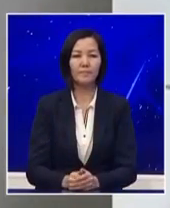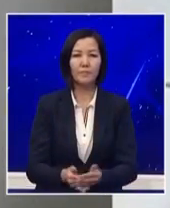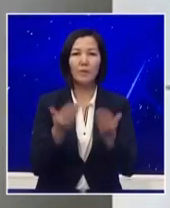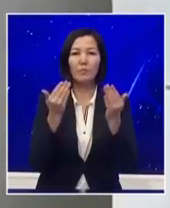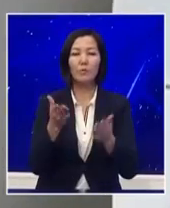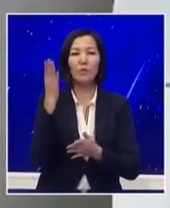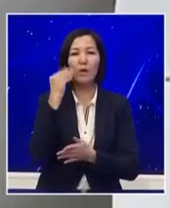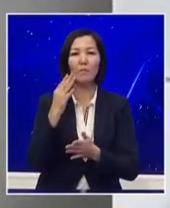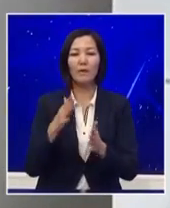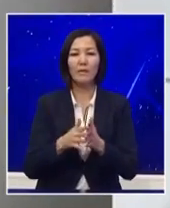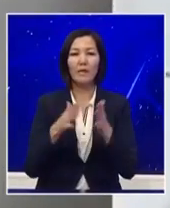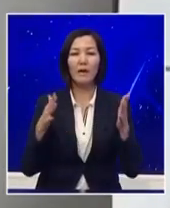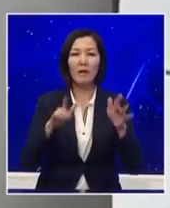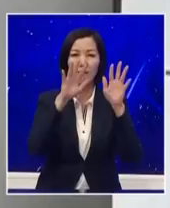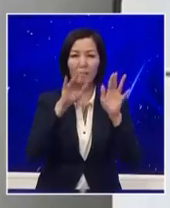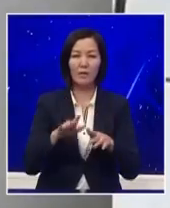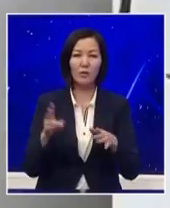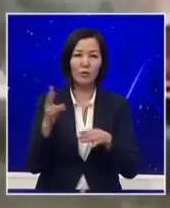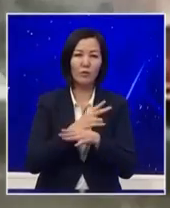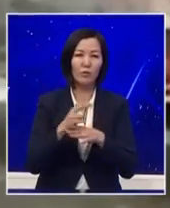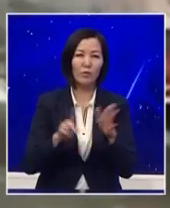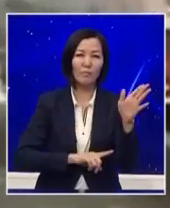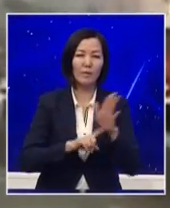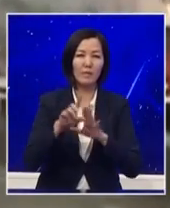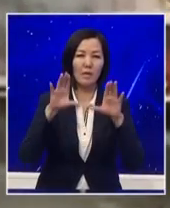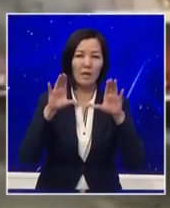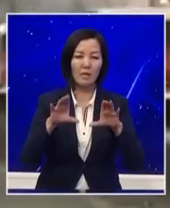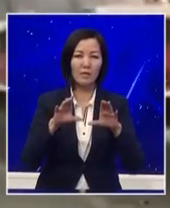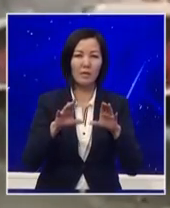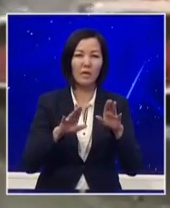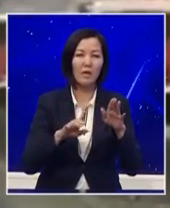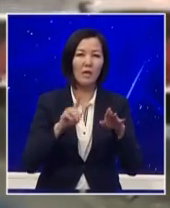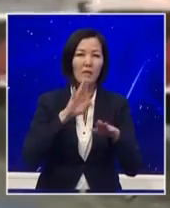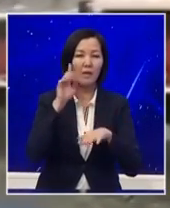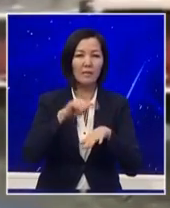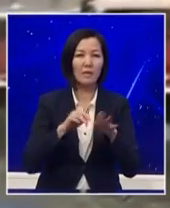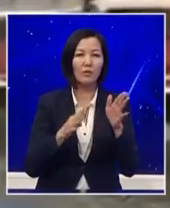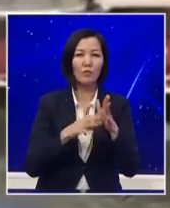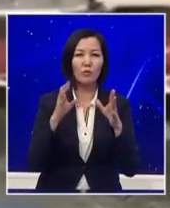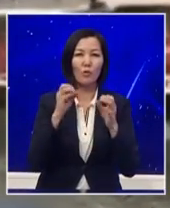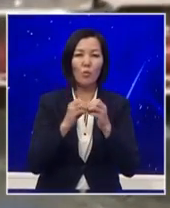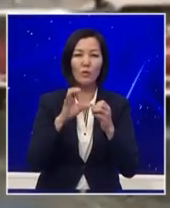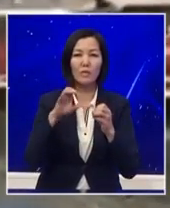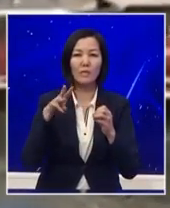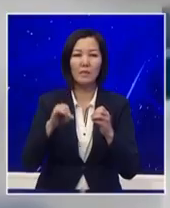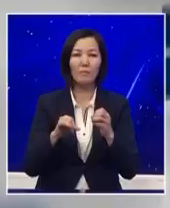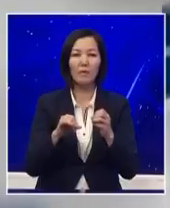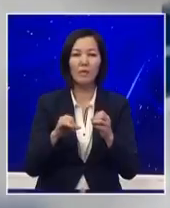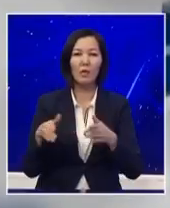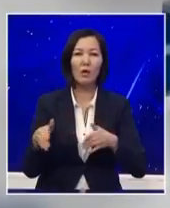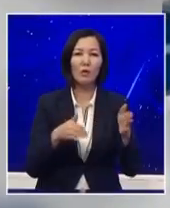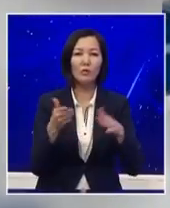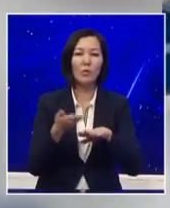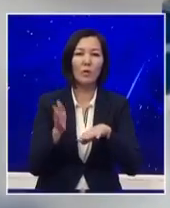Бүгін Алматыда қалың қар жауды. Түннен басталған ұлпағардың қалыңдығы таңғы 9-да 10 сантиметрге жеткен. Қалың қардан жолдағы көлік